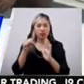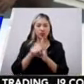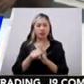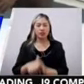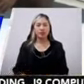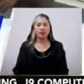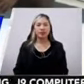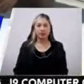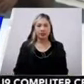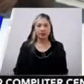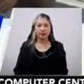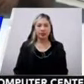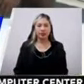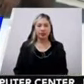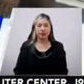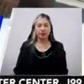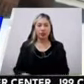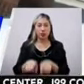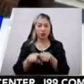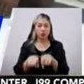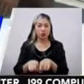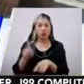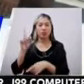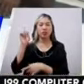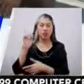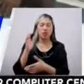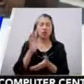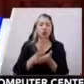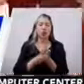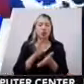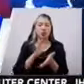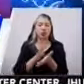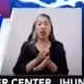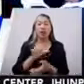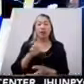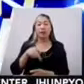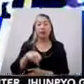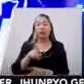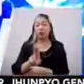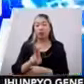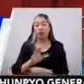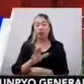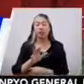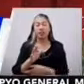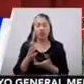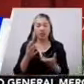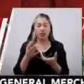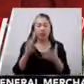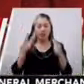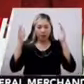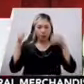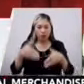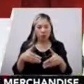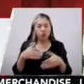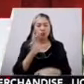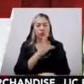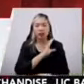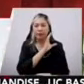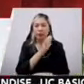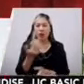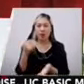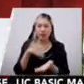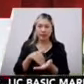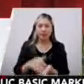ng host school ngayong taon na LPU Pirates. Viva Oriata! Sobrang sakit din